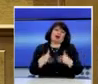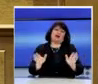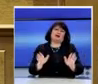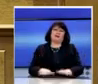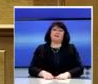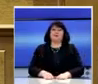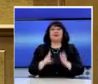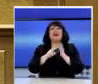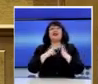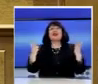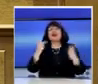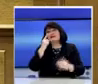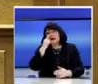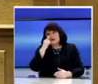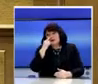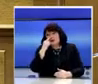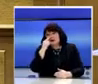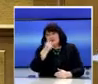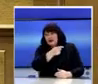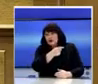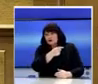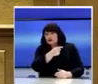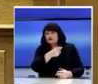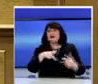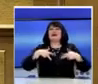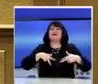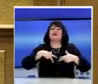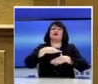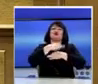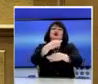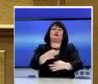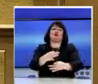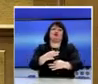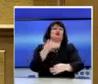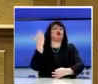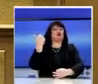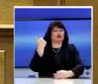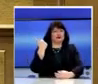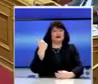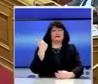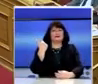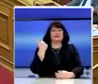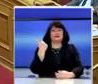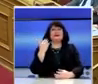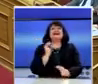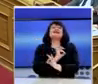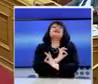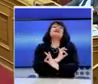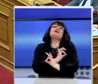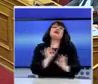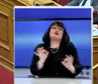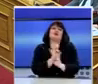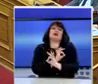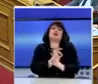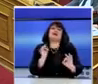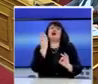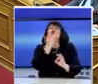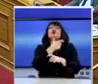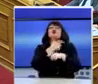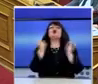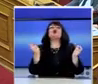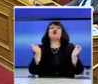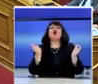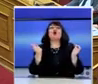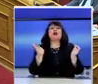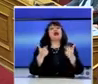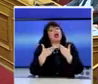Στις 17 Νοεμβρίου ο κυβερνητικός σας εκπρόσωπος τότε διαβεβαίωνε ότι τα σχολεία δεν